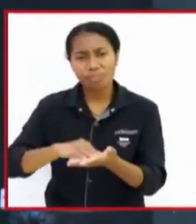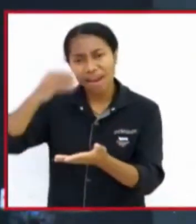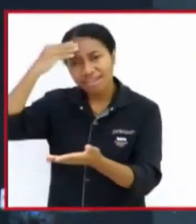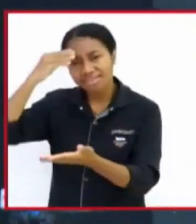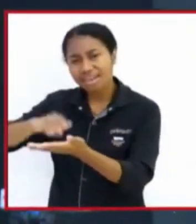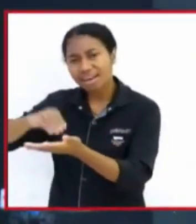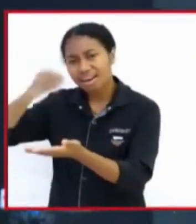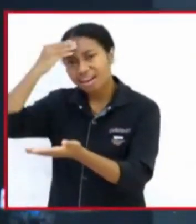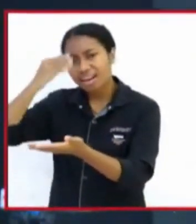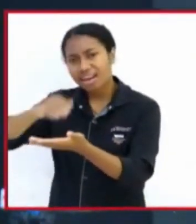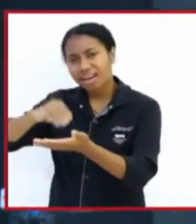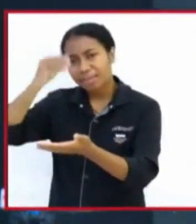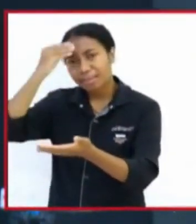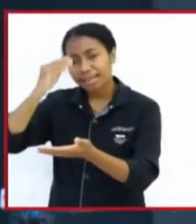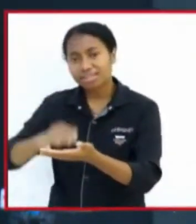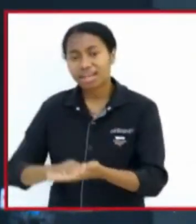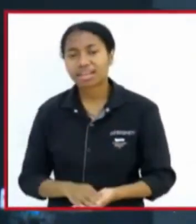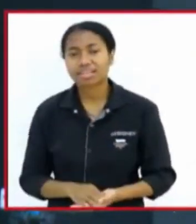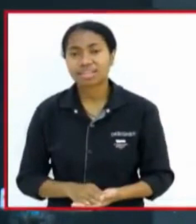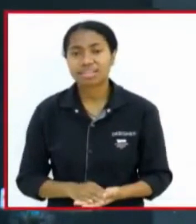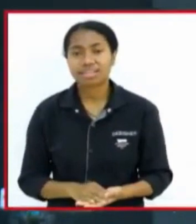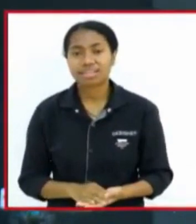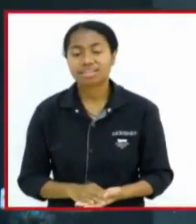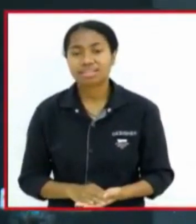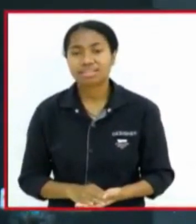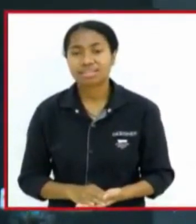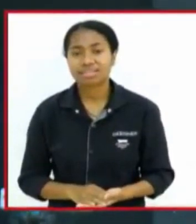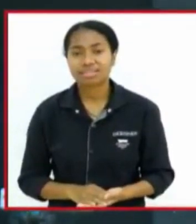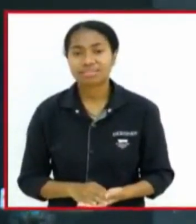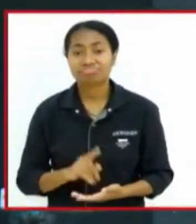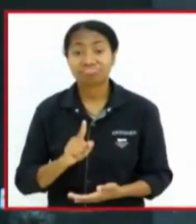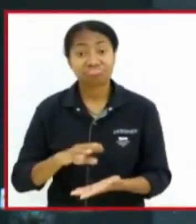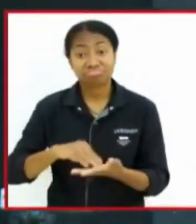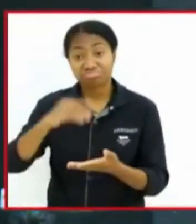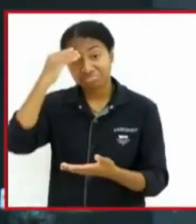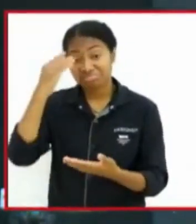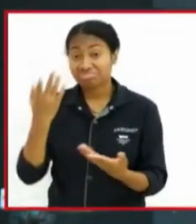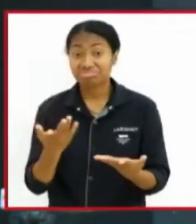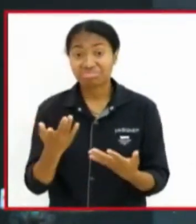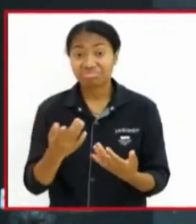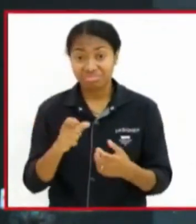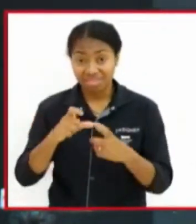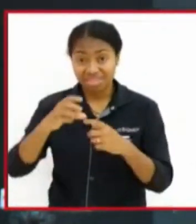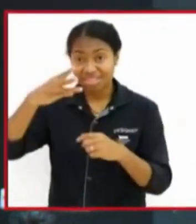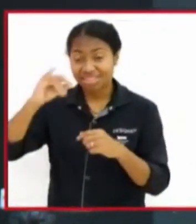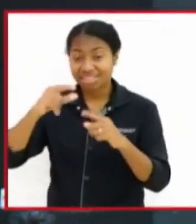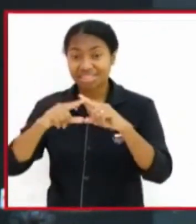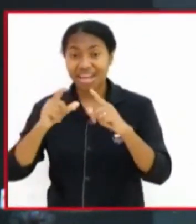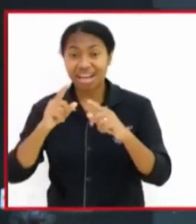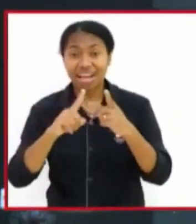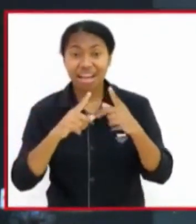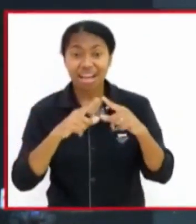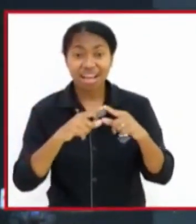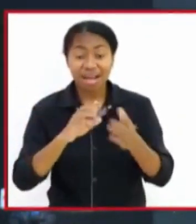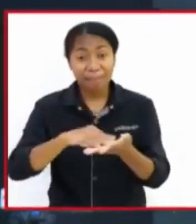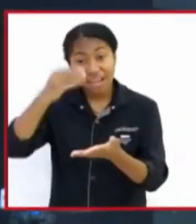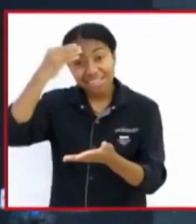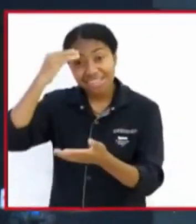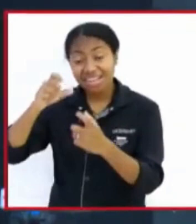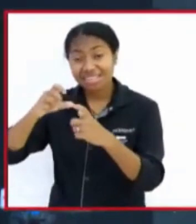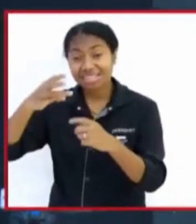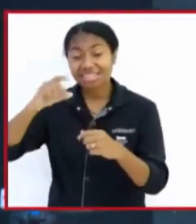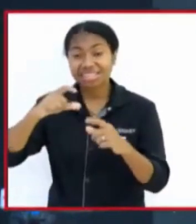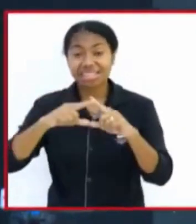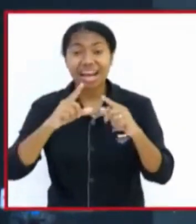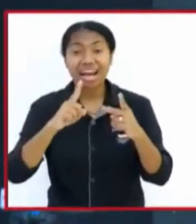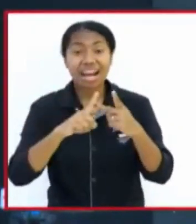apa itu waktu SD kalau sudah ini eh Hai apa Hai sejarah atau IPS Ya